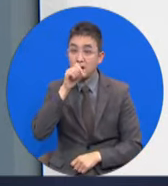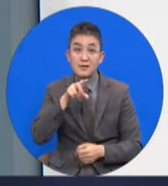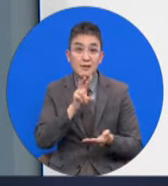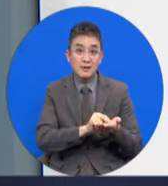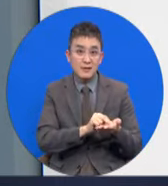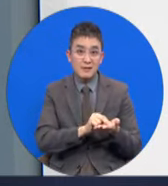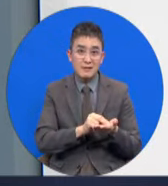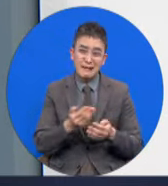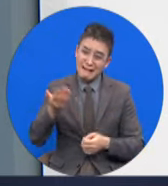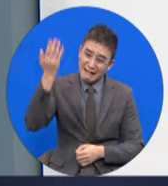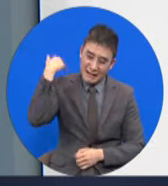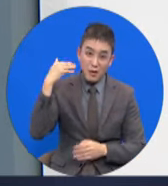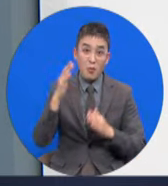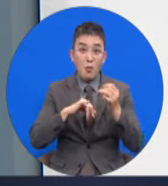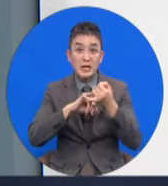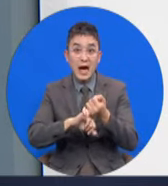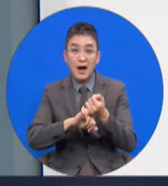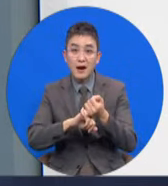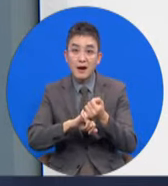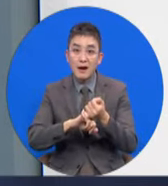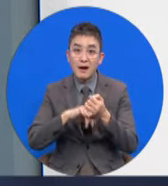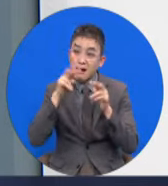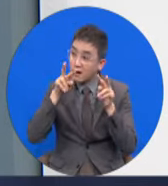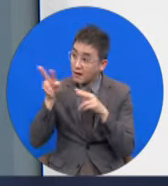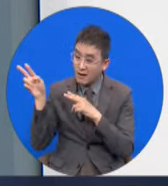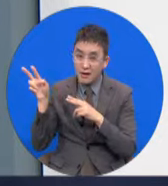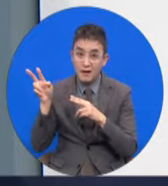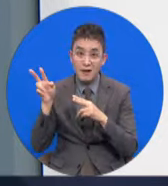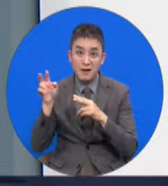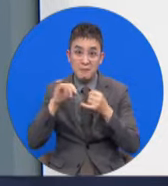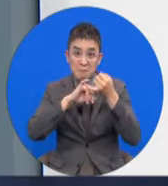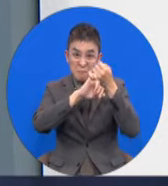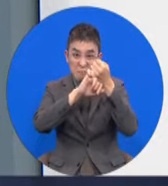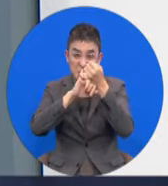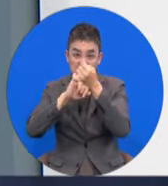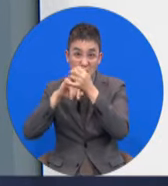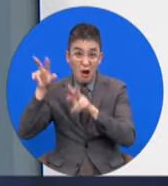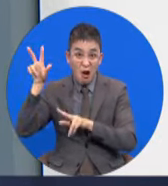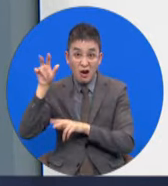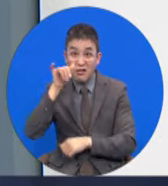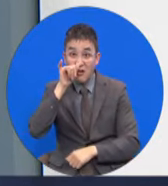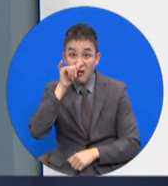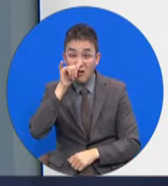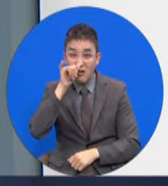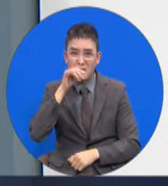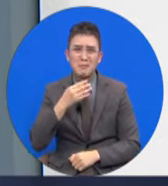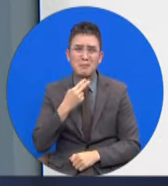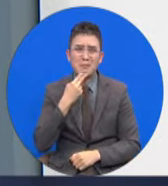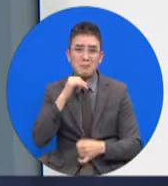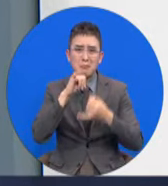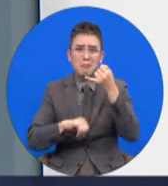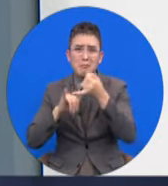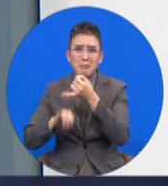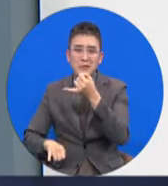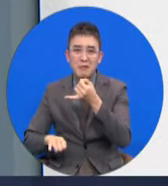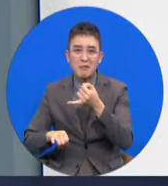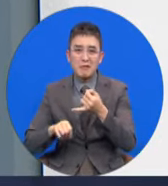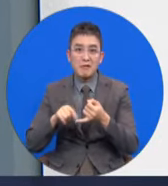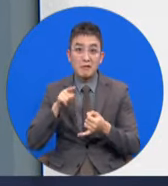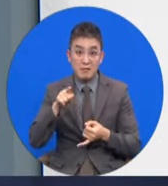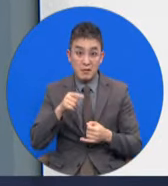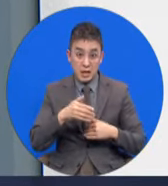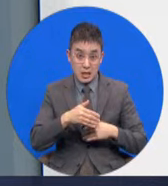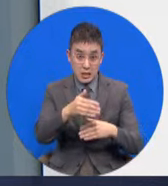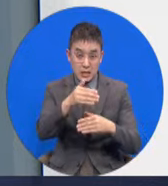한번 봐보십시오. 제대로 실현된 공약이 있었는지. 아마 그 다음에 공약의 실천의 대부분은 돈입니다. 국회